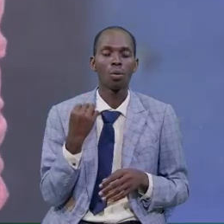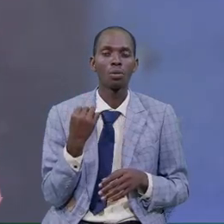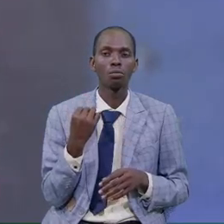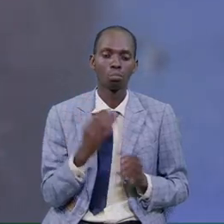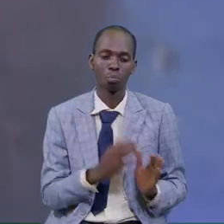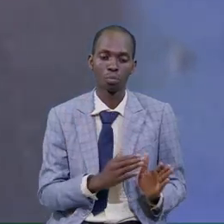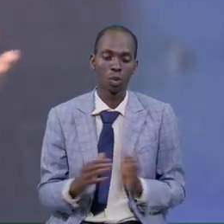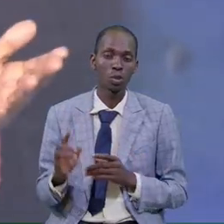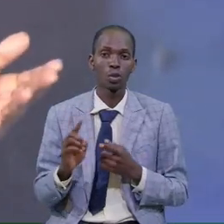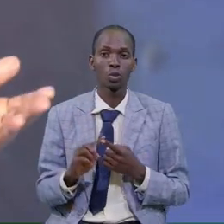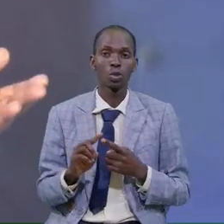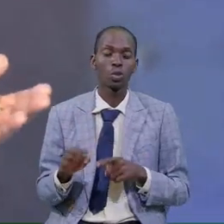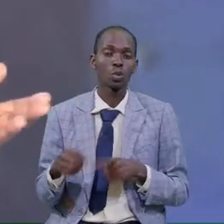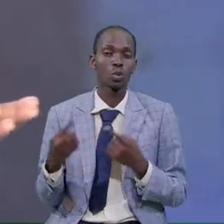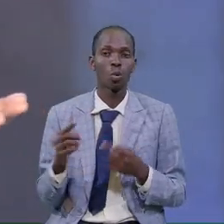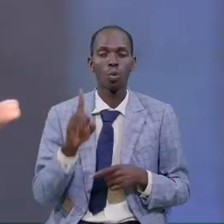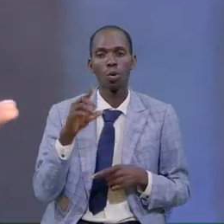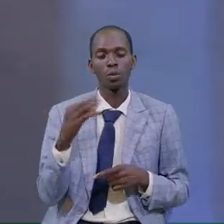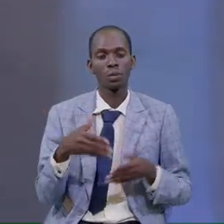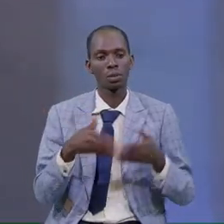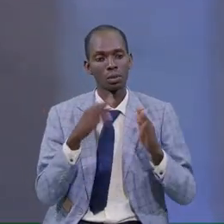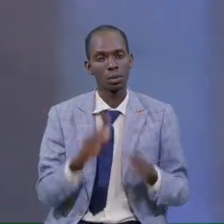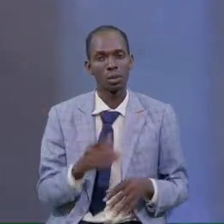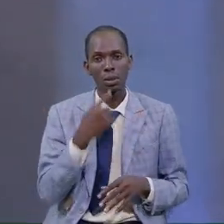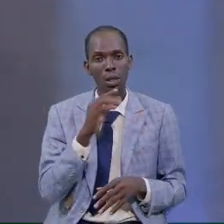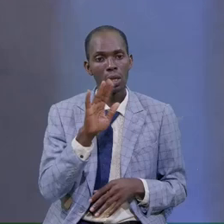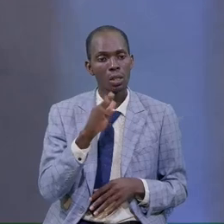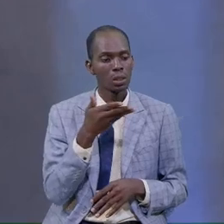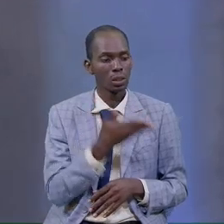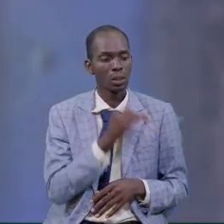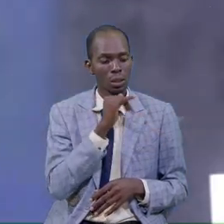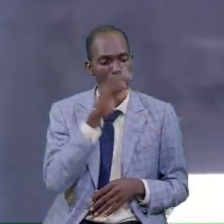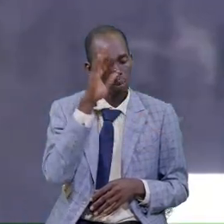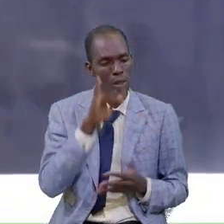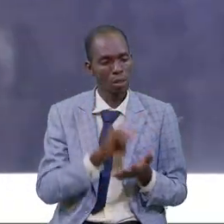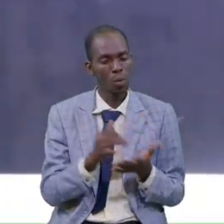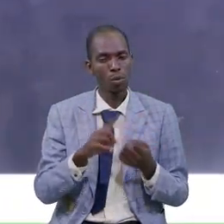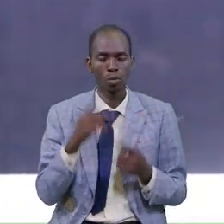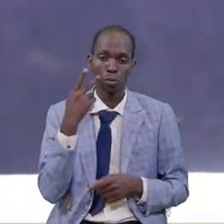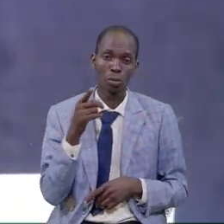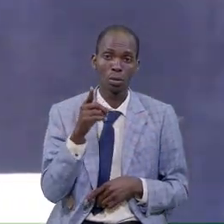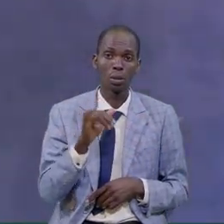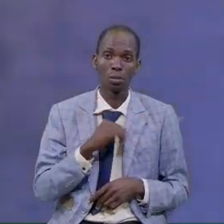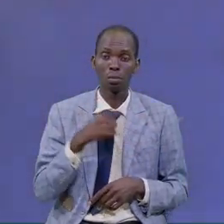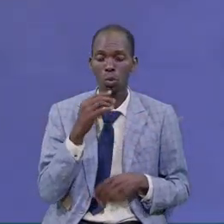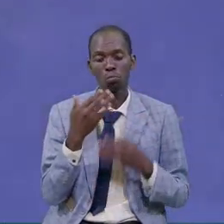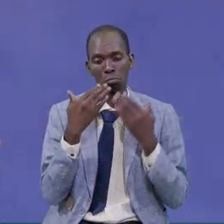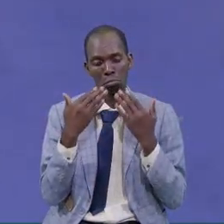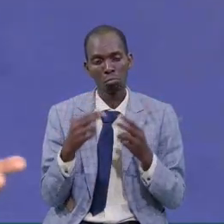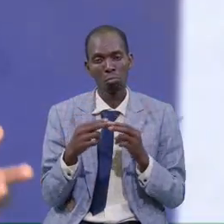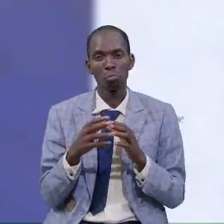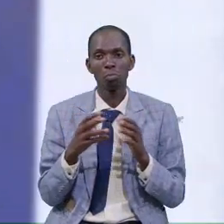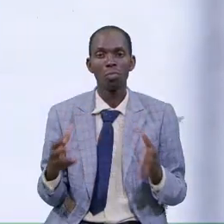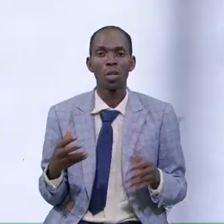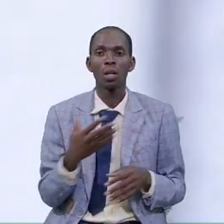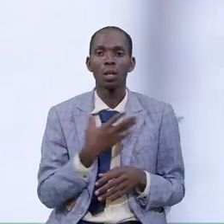partir. Et les surveillants m'ont dit, il y a un homme ici qui veut vous voir. J'ai dit, merci beaucoup. Je